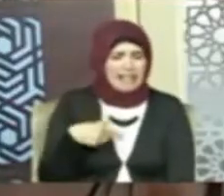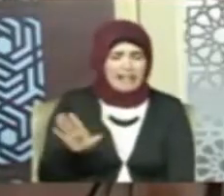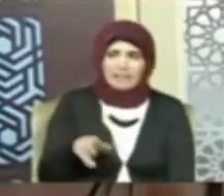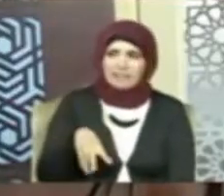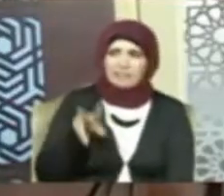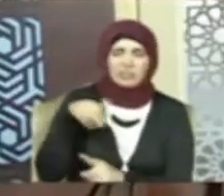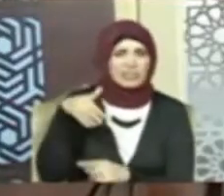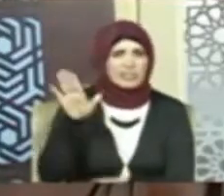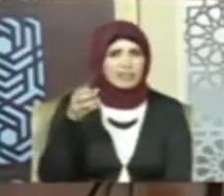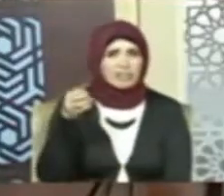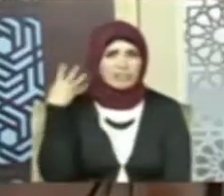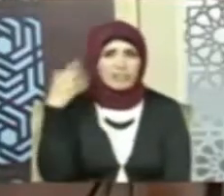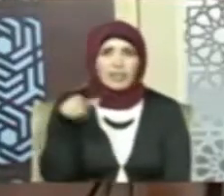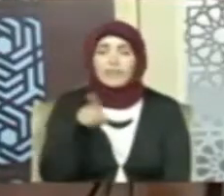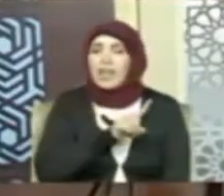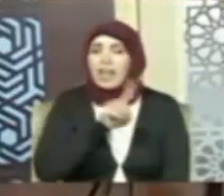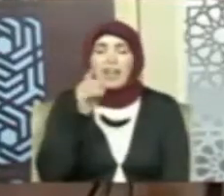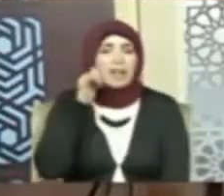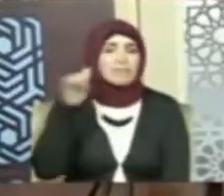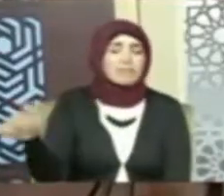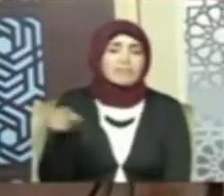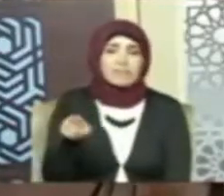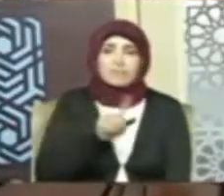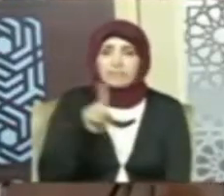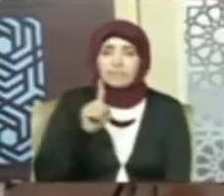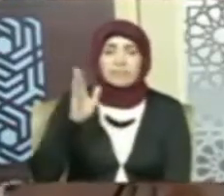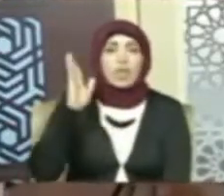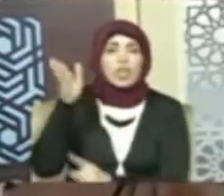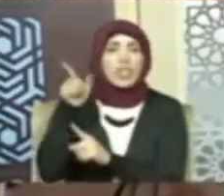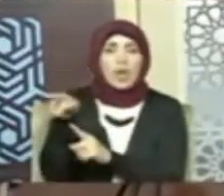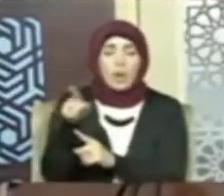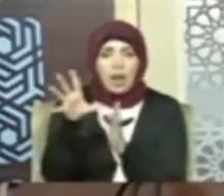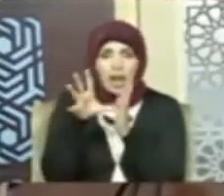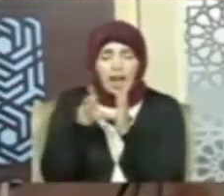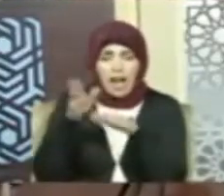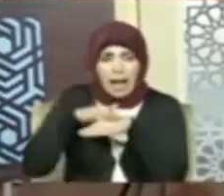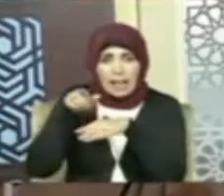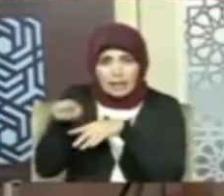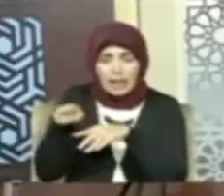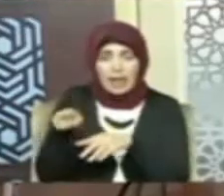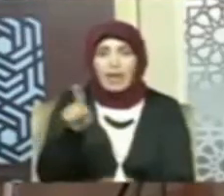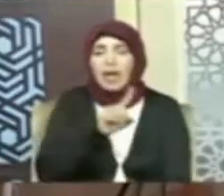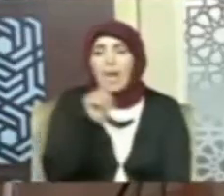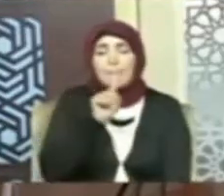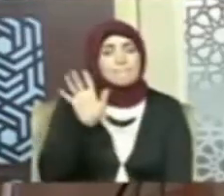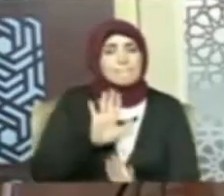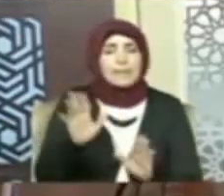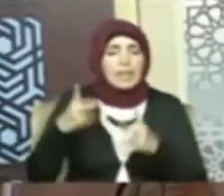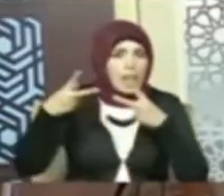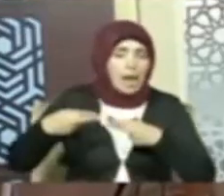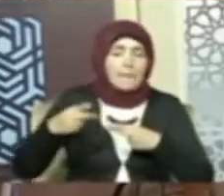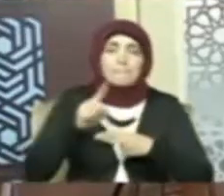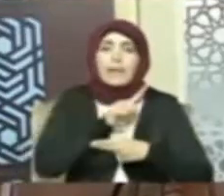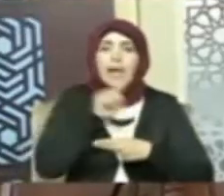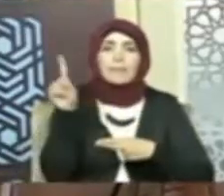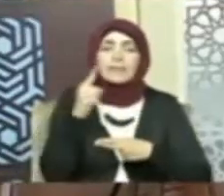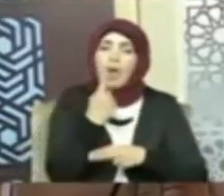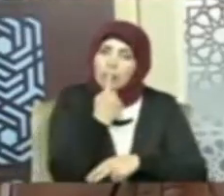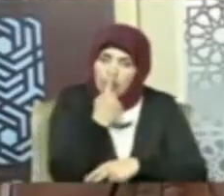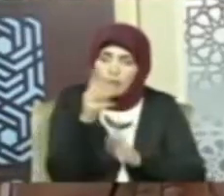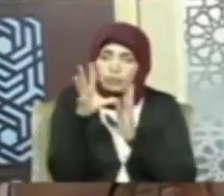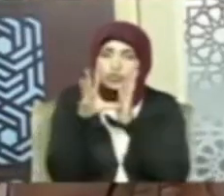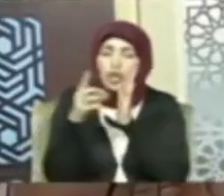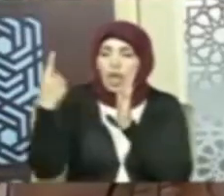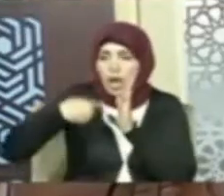يستهين بها ولا يتطاول عليها ولا ينال منها ولا